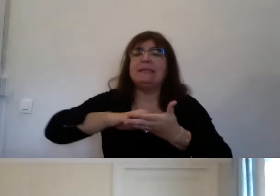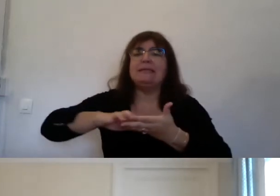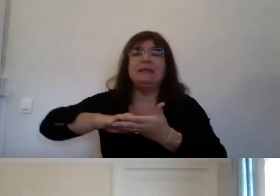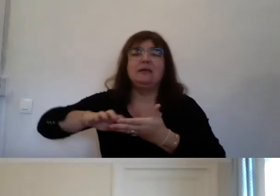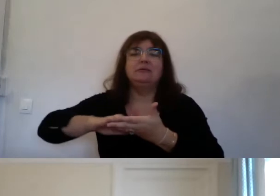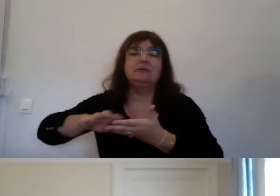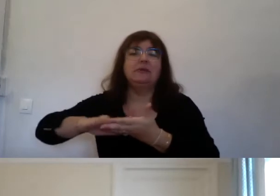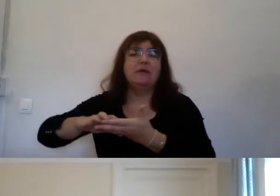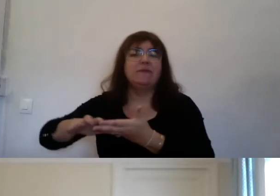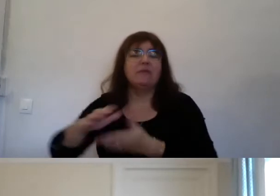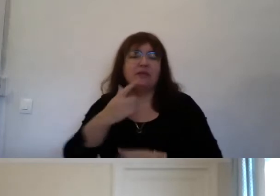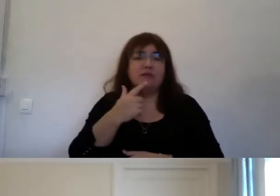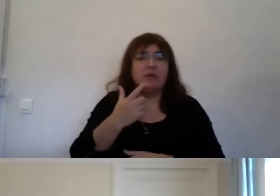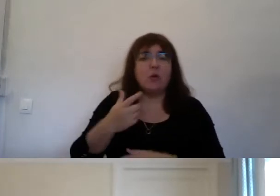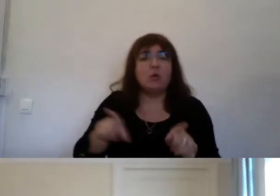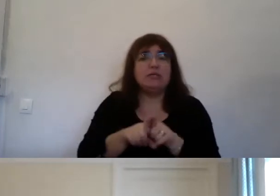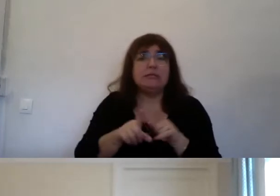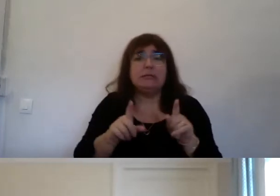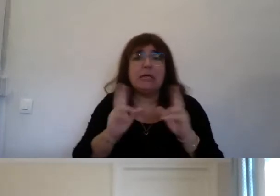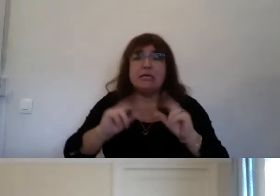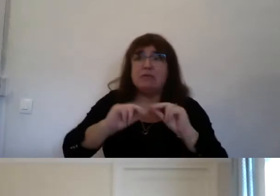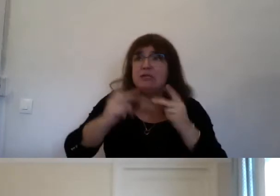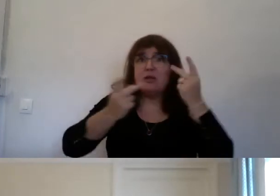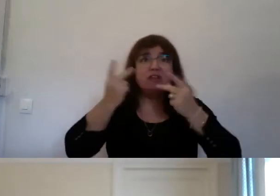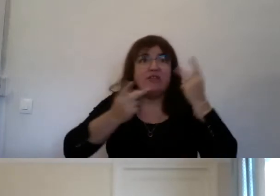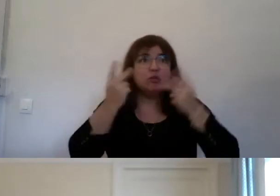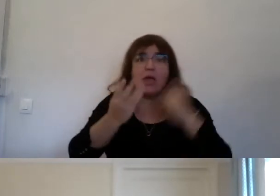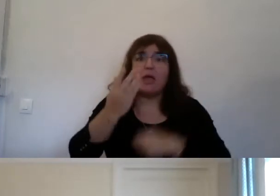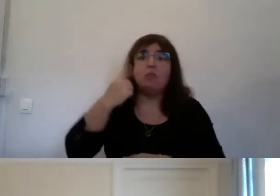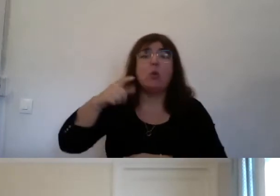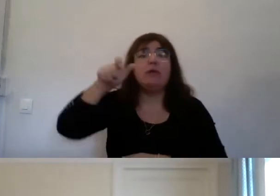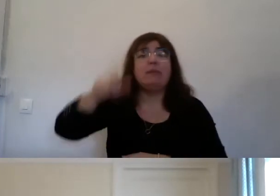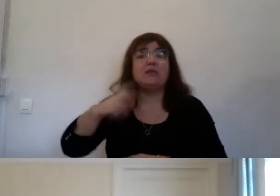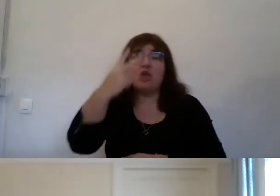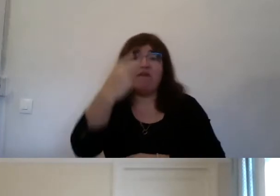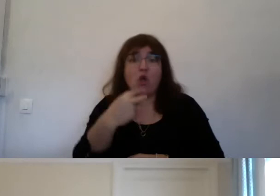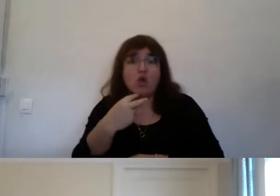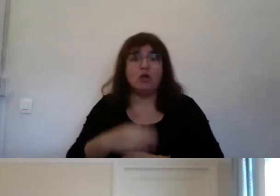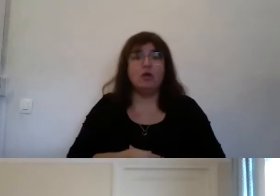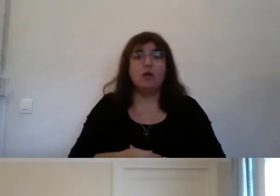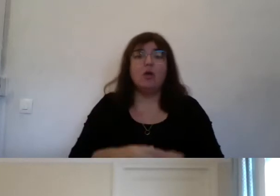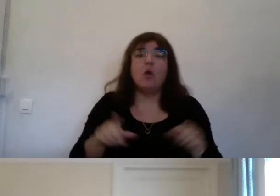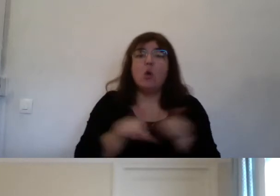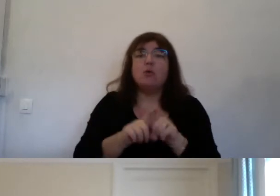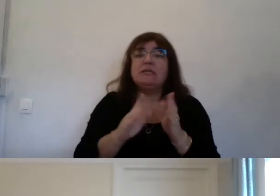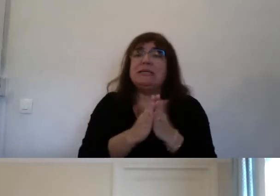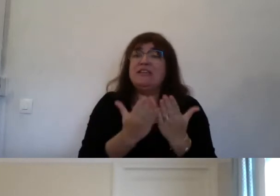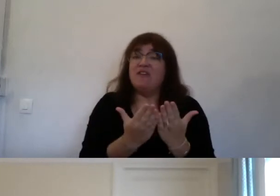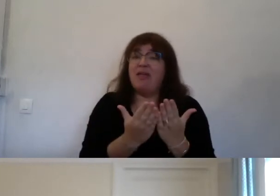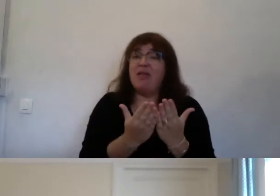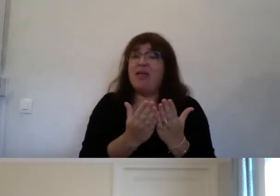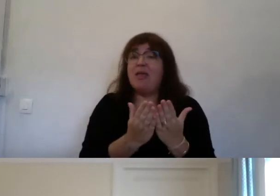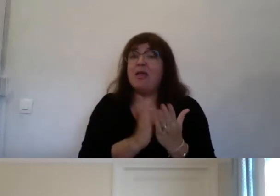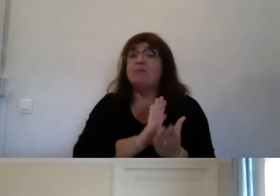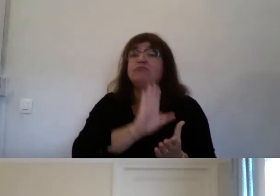pouvaient effectivement audio-décrire également ces visuels. Et ça s'est traduit également par la mise en ligne de tous nos livrets faciles à lire et à comprendre sur